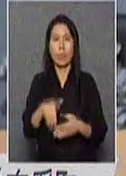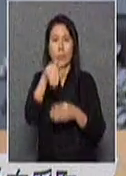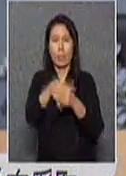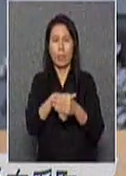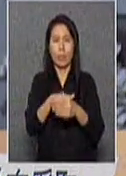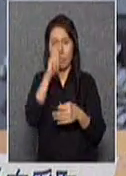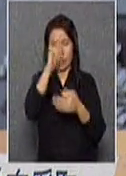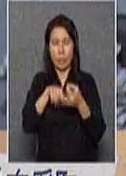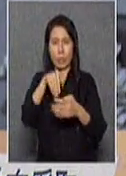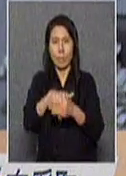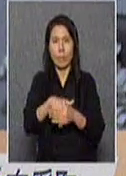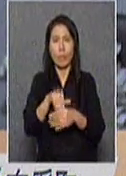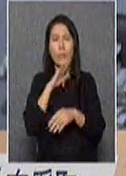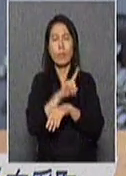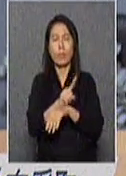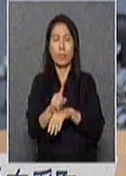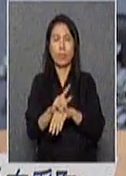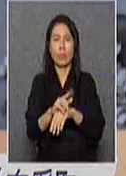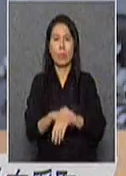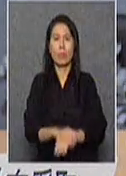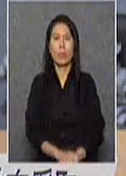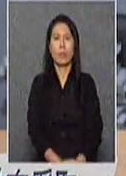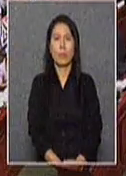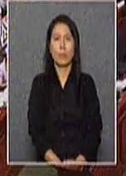求記名表決，表決鐘響1分鐘。